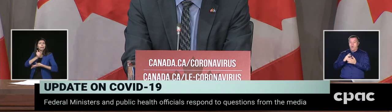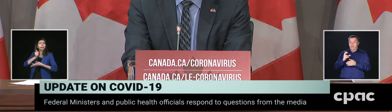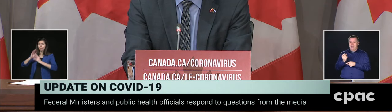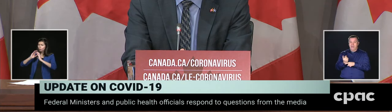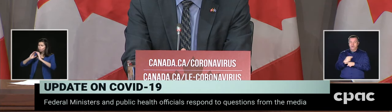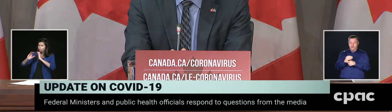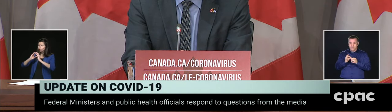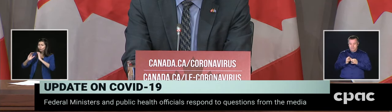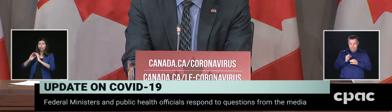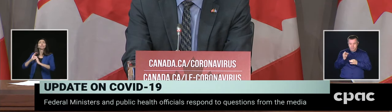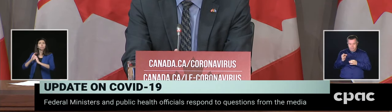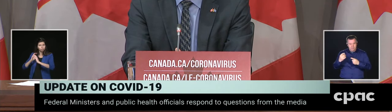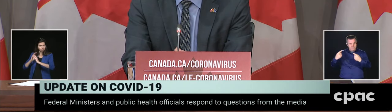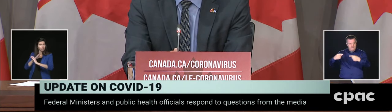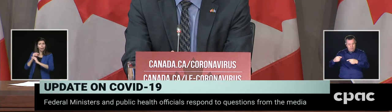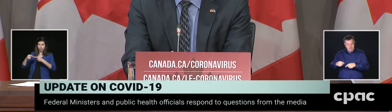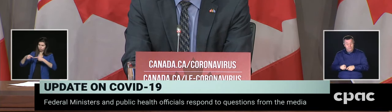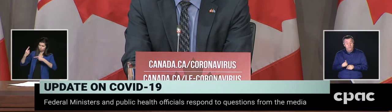entente, évidemment,